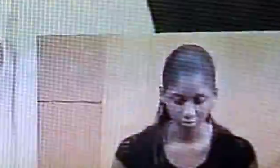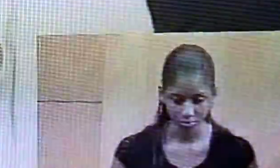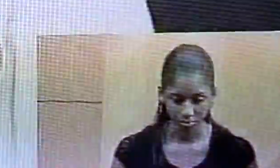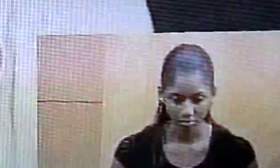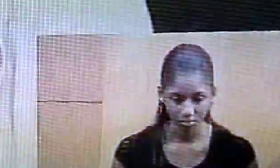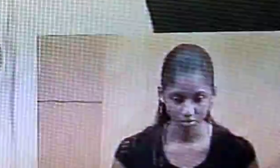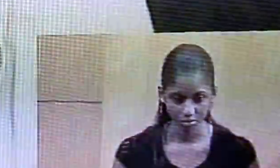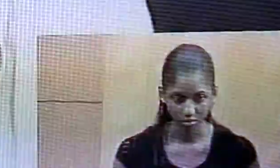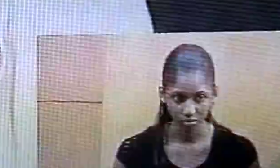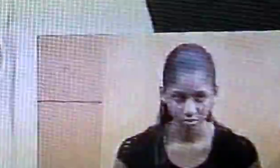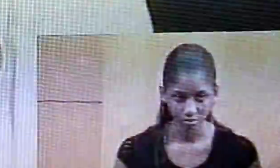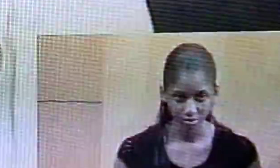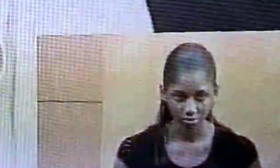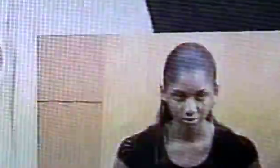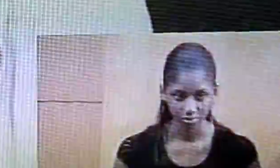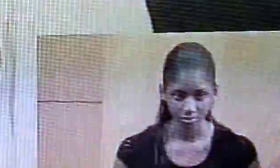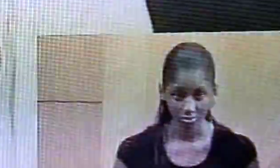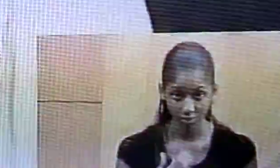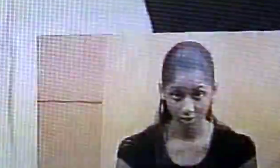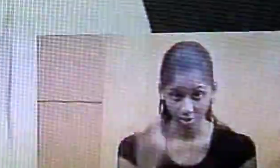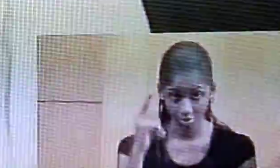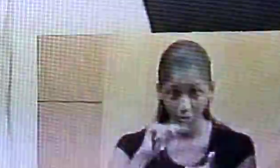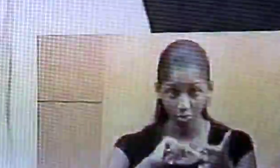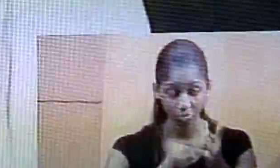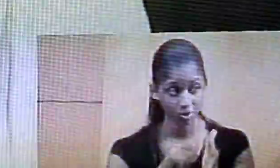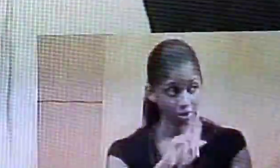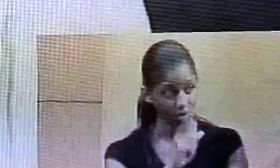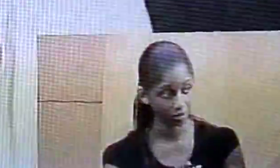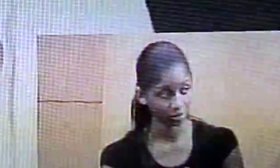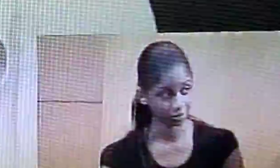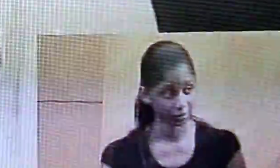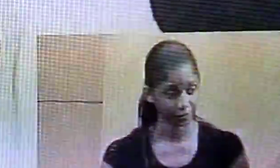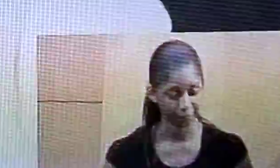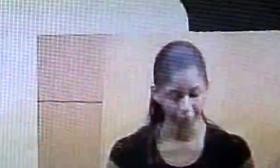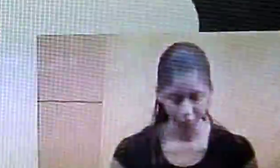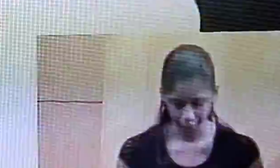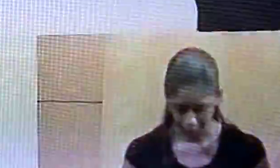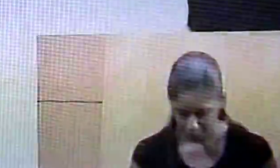Là, c'était pour le point d'ordre, ou de désordre.